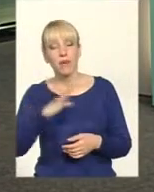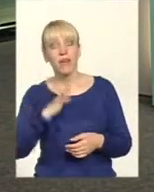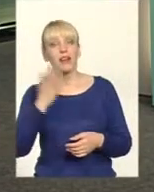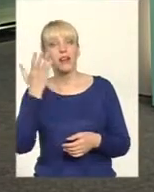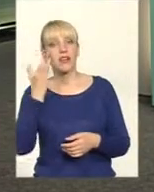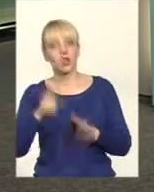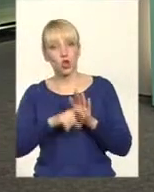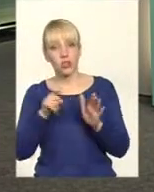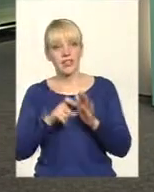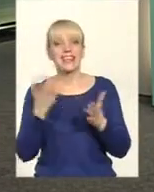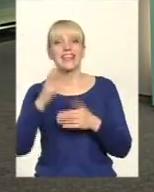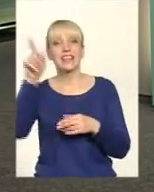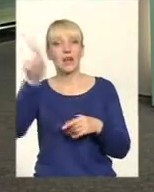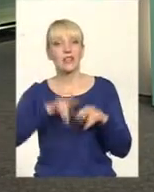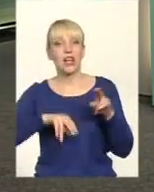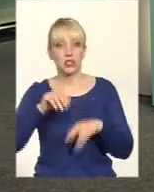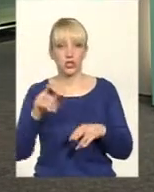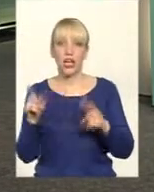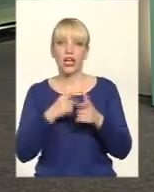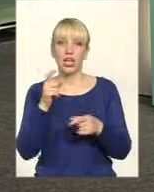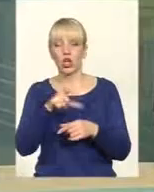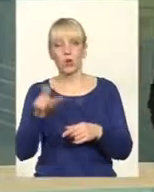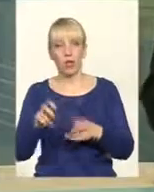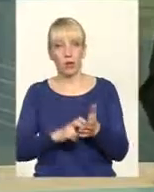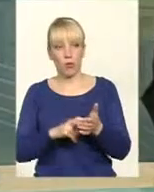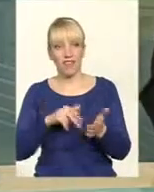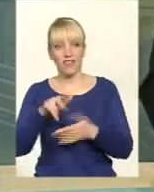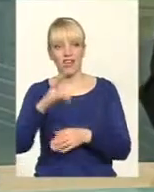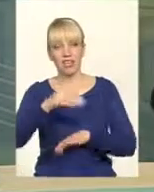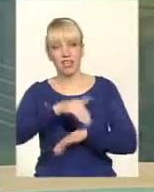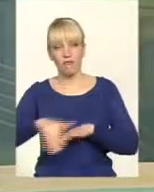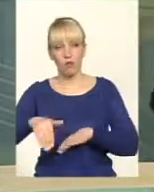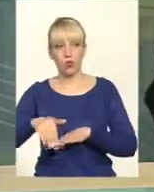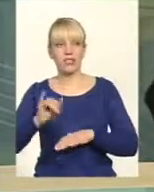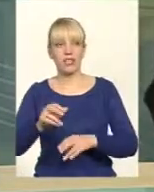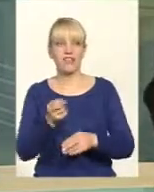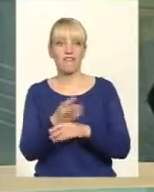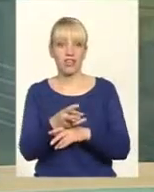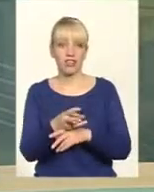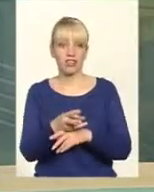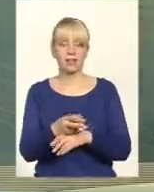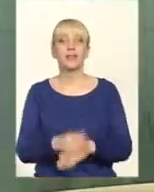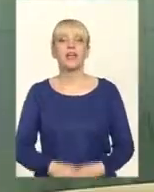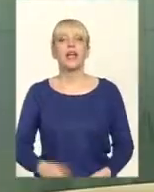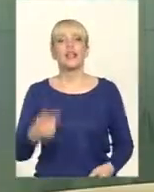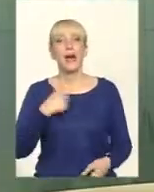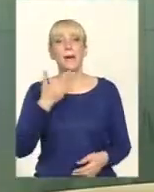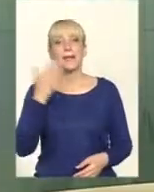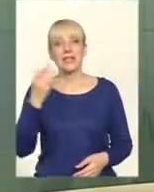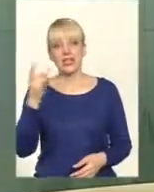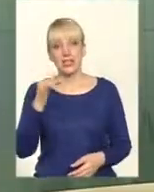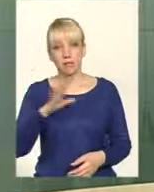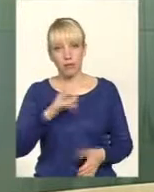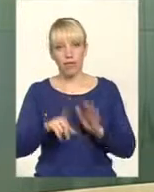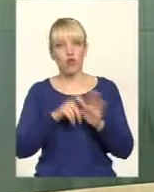і які настрої зараз там панують? Чи люди бояться вийти на вулицю і вигнати тих окупантів? Останній раз я був в Донецьку рівно рік